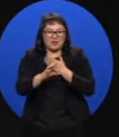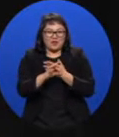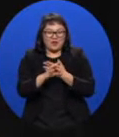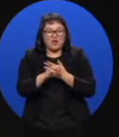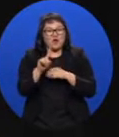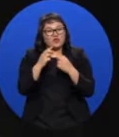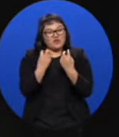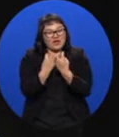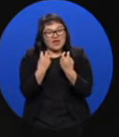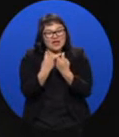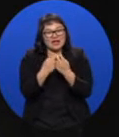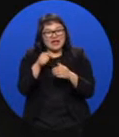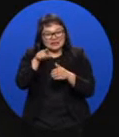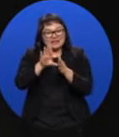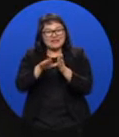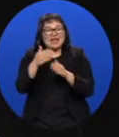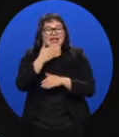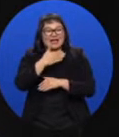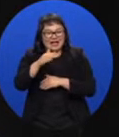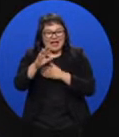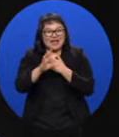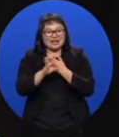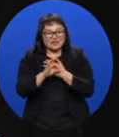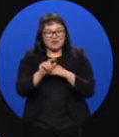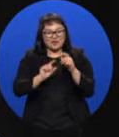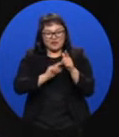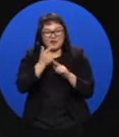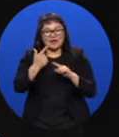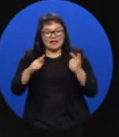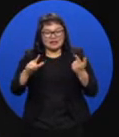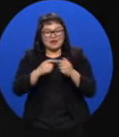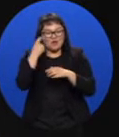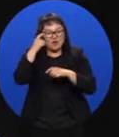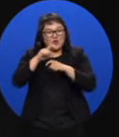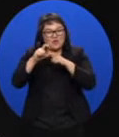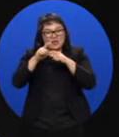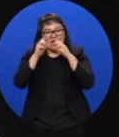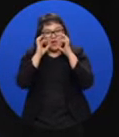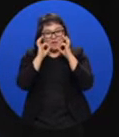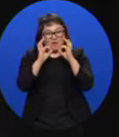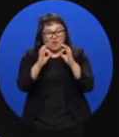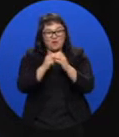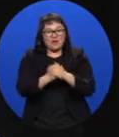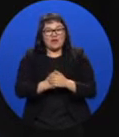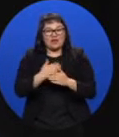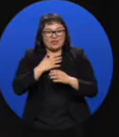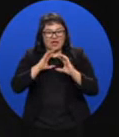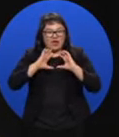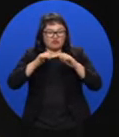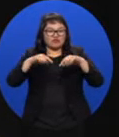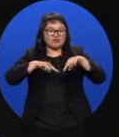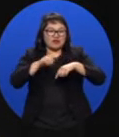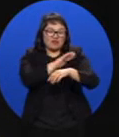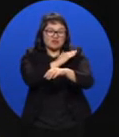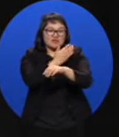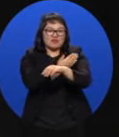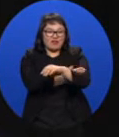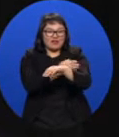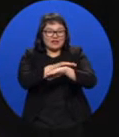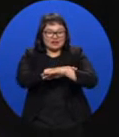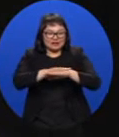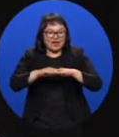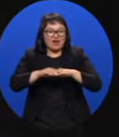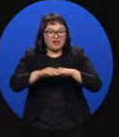것이냐라고 하는데 그거는 그때 가서 여러 가지를 고민해서 보고 또 제가 국정 능력을 또 잘